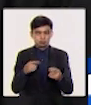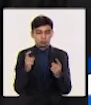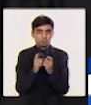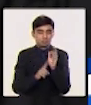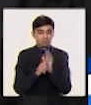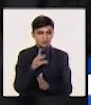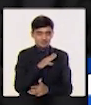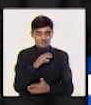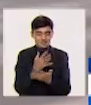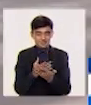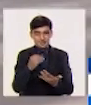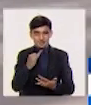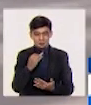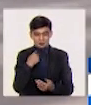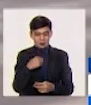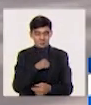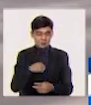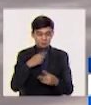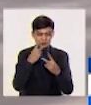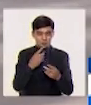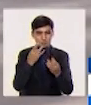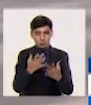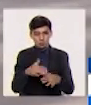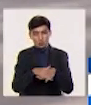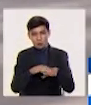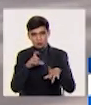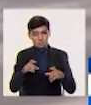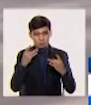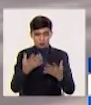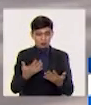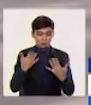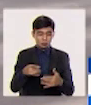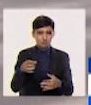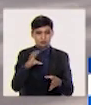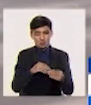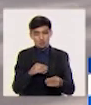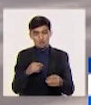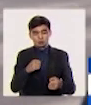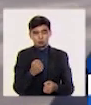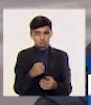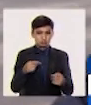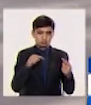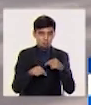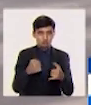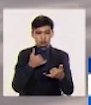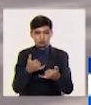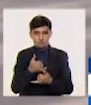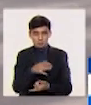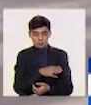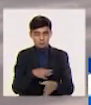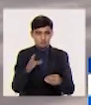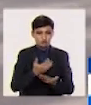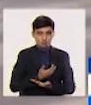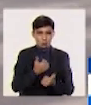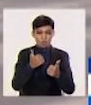кетті. Мен өзімен сол жерде көрдім ғой халықты. Қарапайым бұқара халық енді тату тәтті тұрғанбыз дейді.